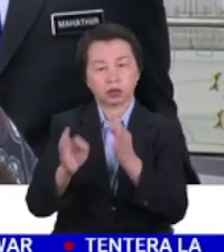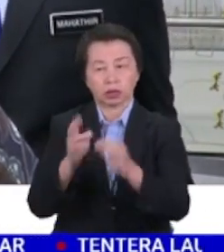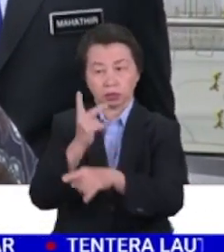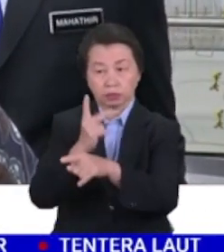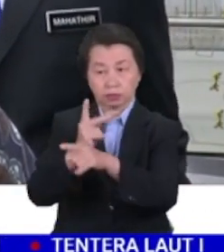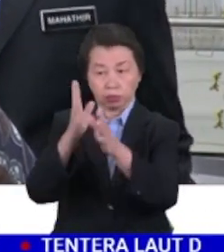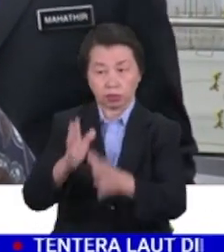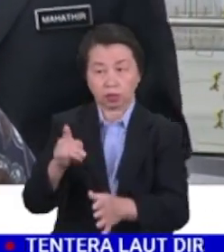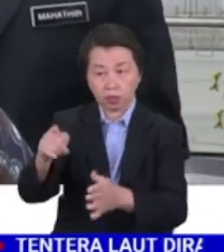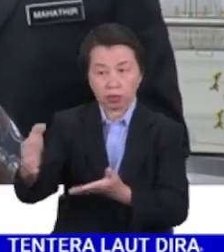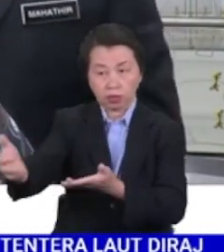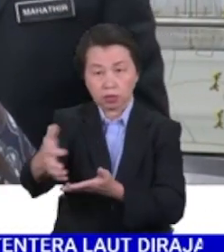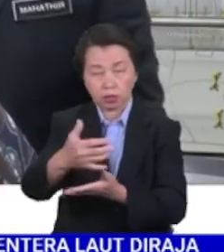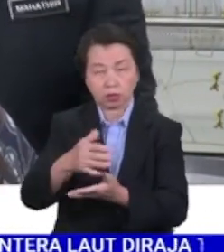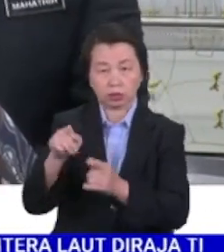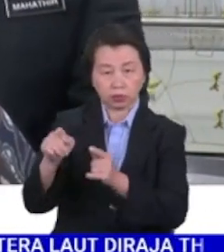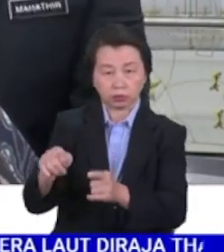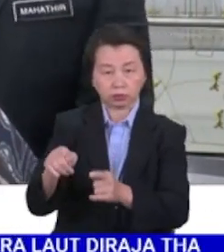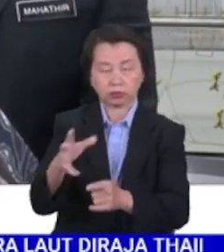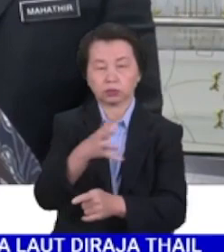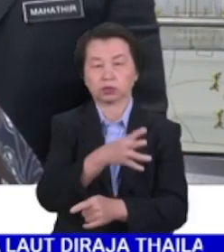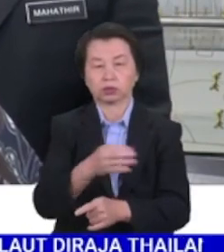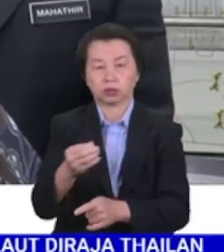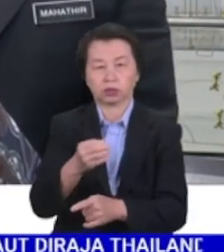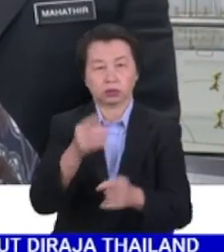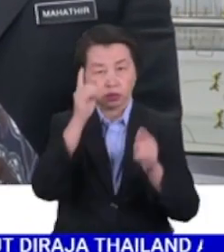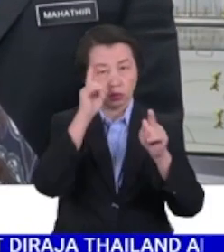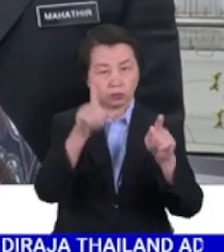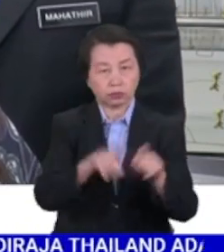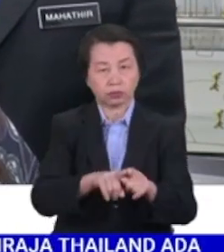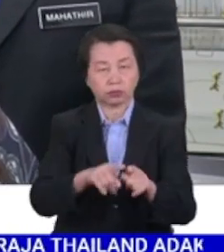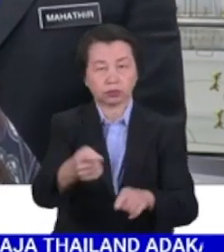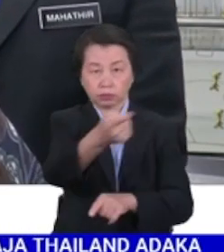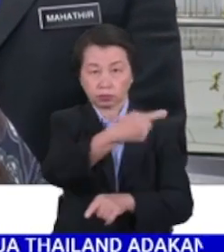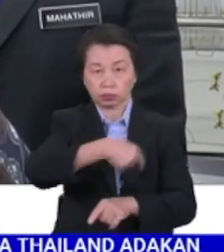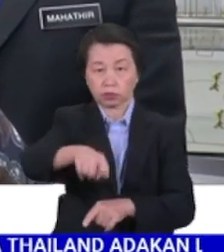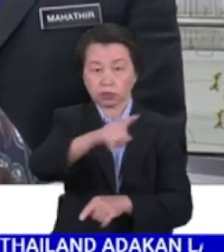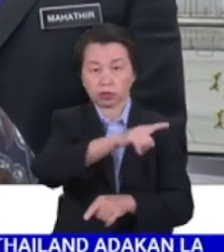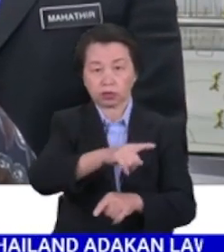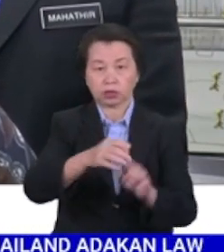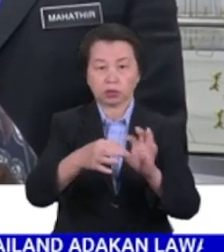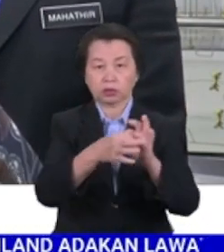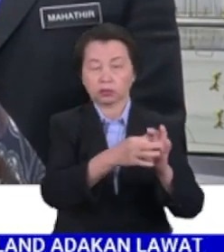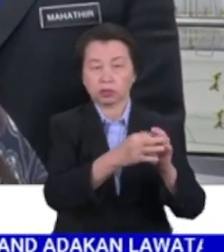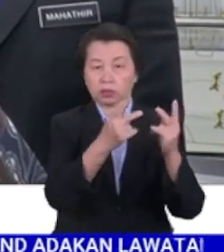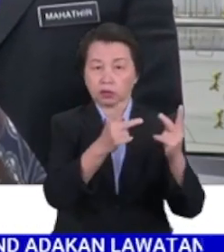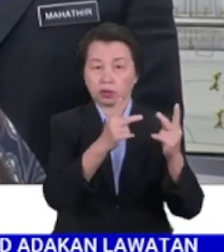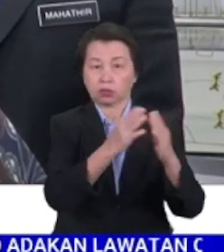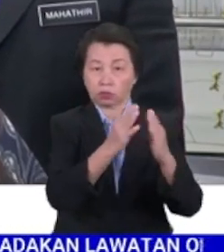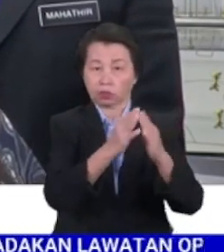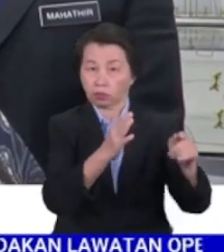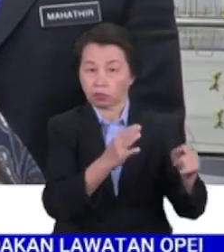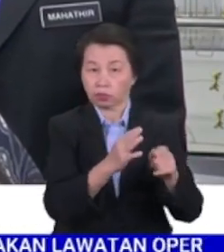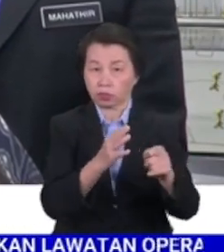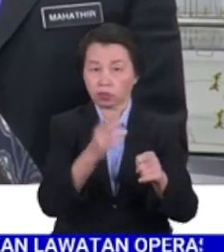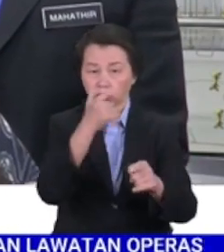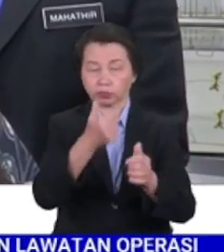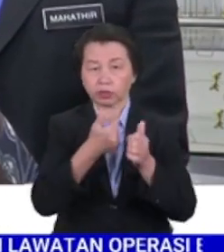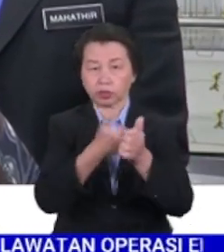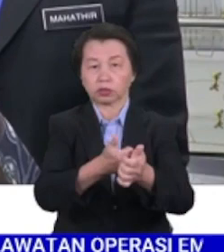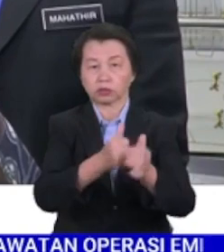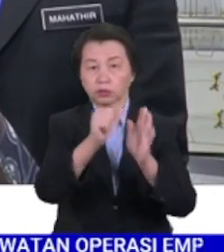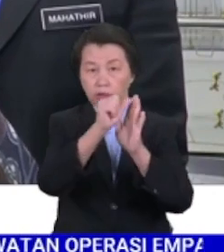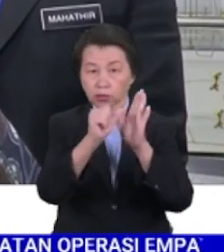kontraktor pemungutan sampah negeri dan juga persetujuan di kalangan pemilik premis. Kerana mengikut